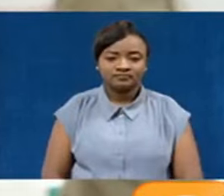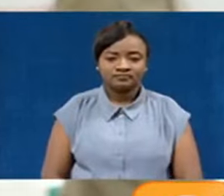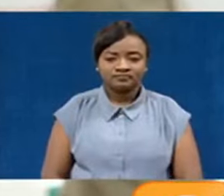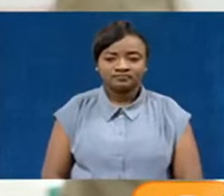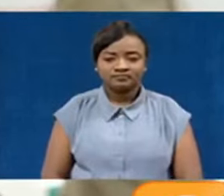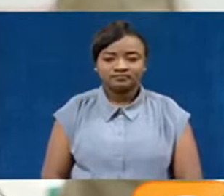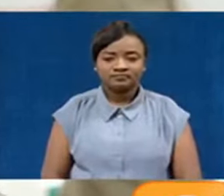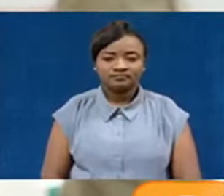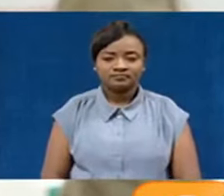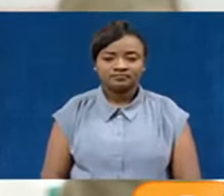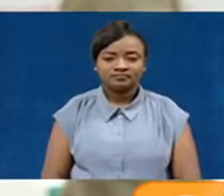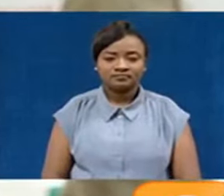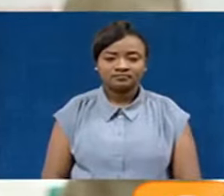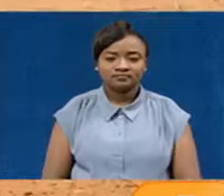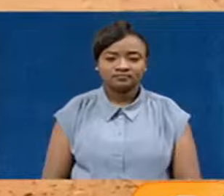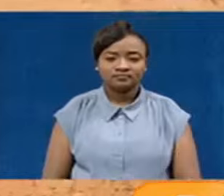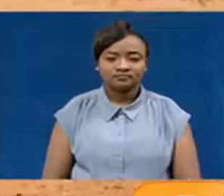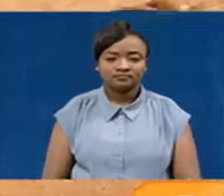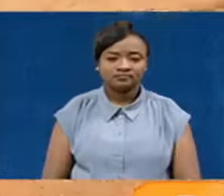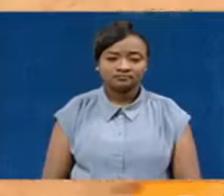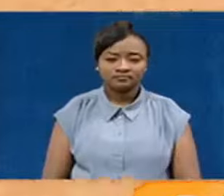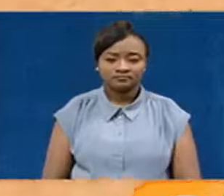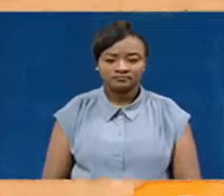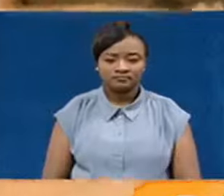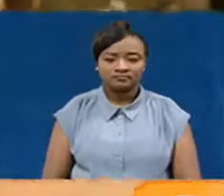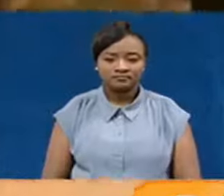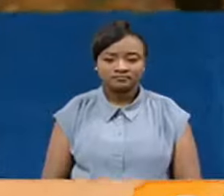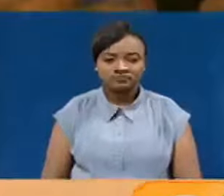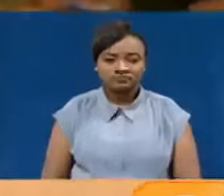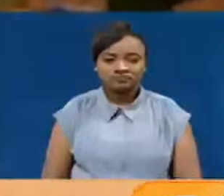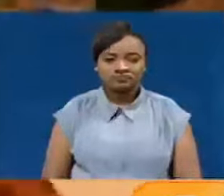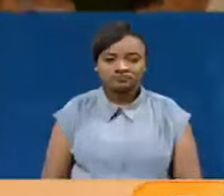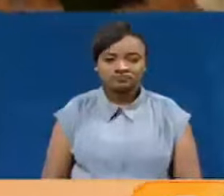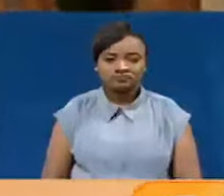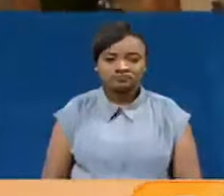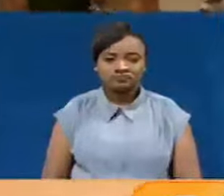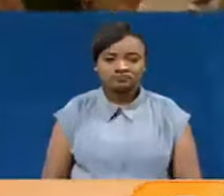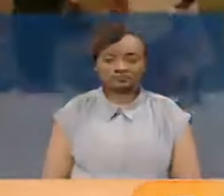Rebuild and come back. And now they are already tired. Marian Nyambura, Runinga ya Citizen, Tana River.